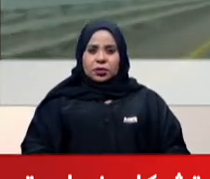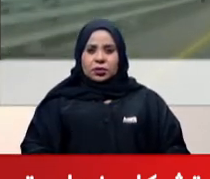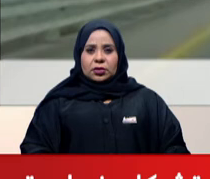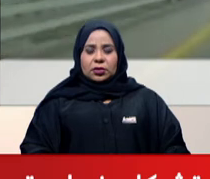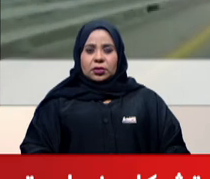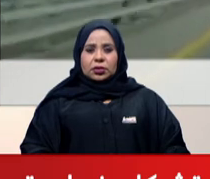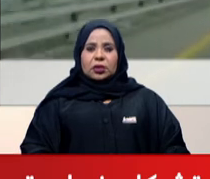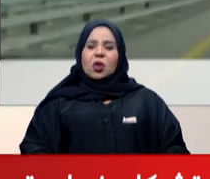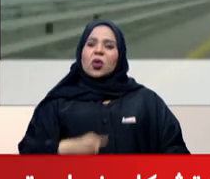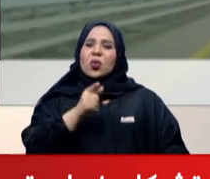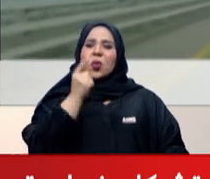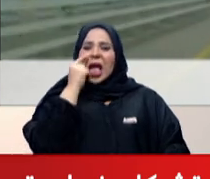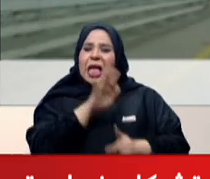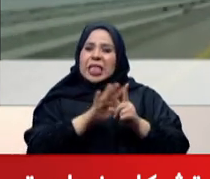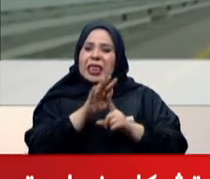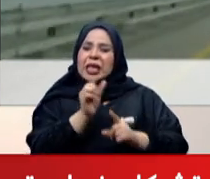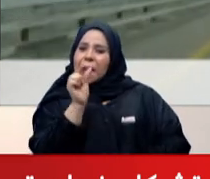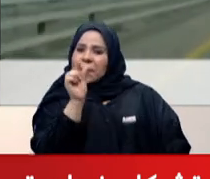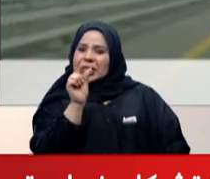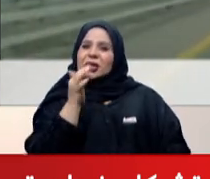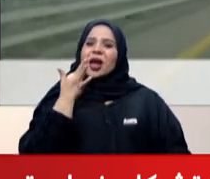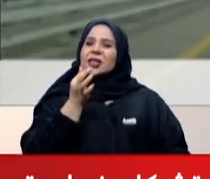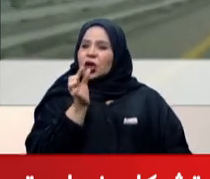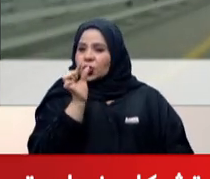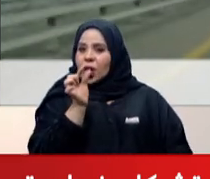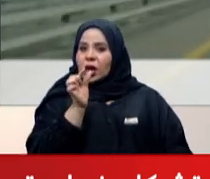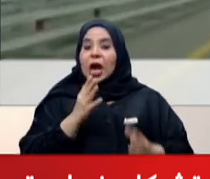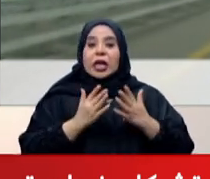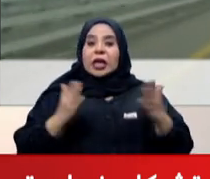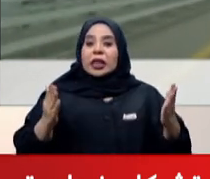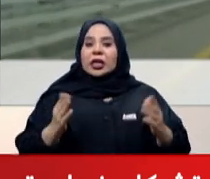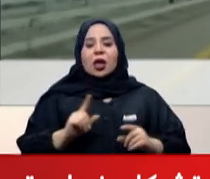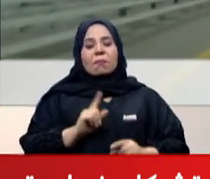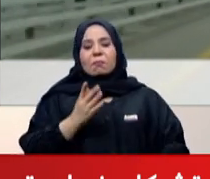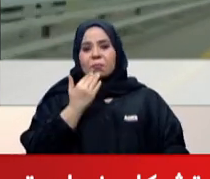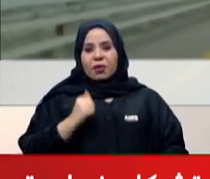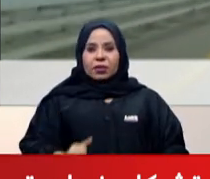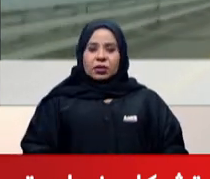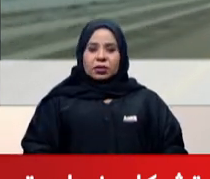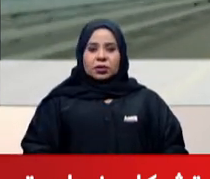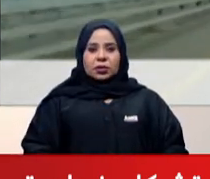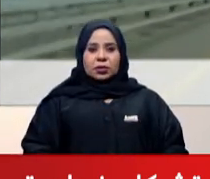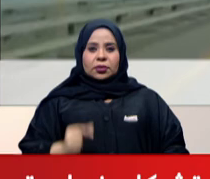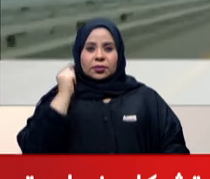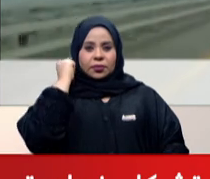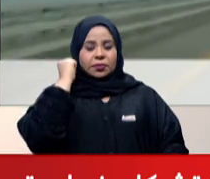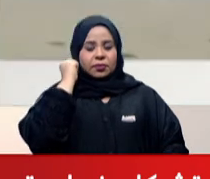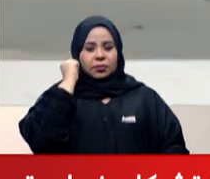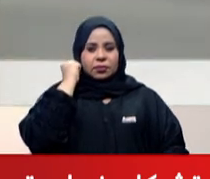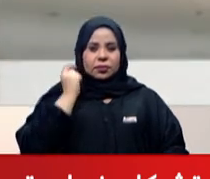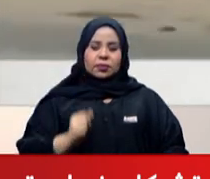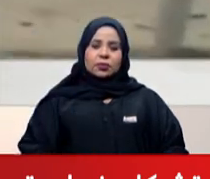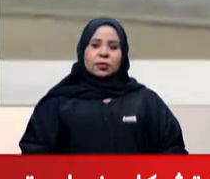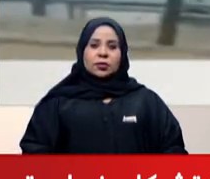وهذا طبيعي. بما أن هذا الجراد لا يعيش إلا على المنتجات الخضراء، فمن الطبيعي إنه يهاجم عليها، ولكن ما